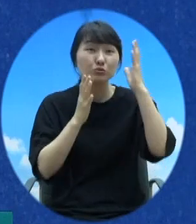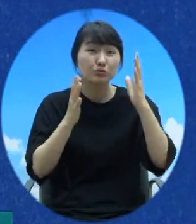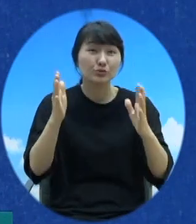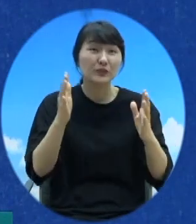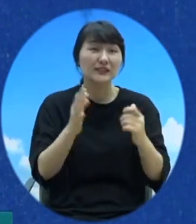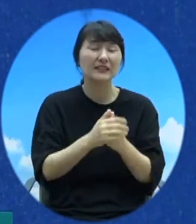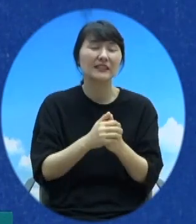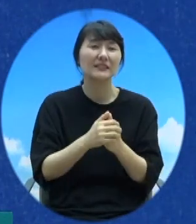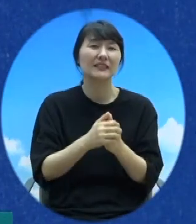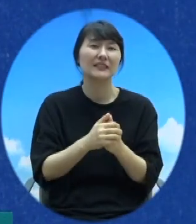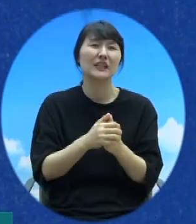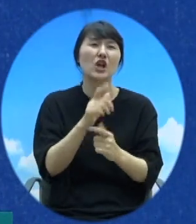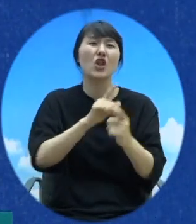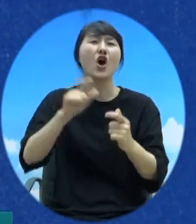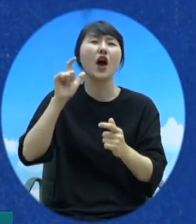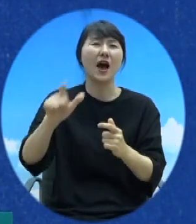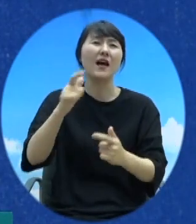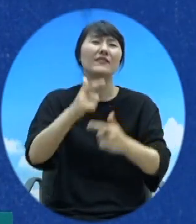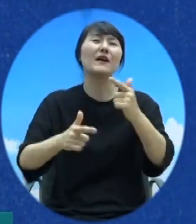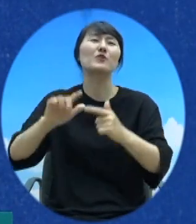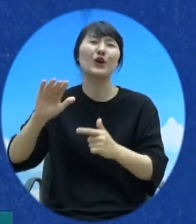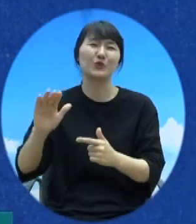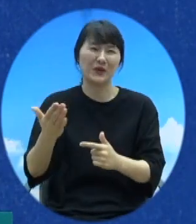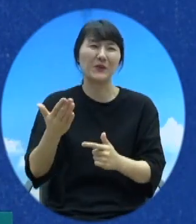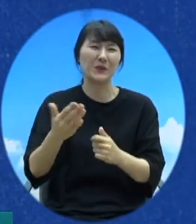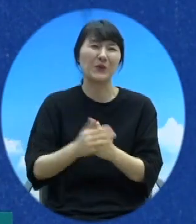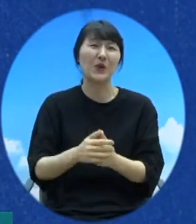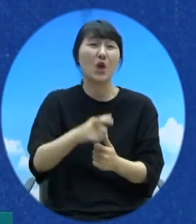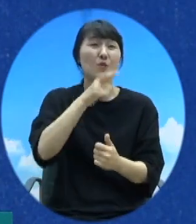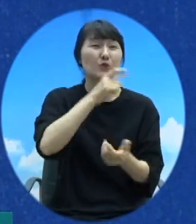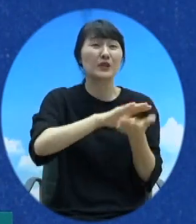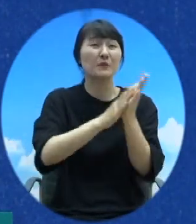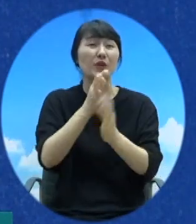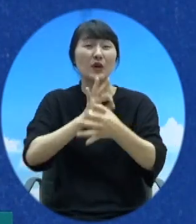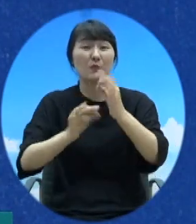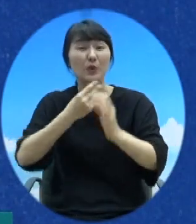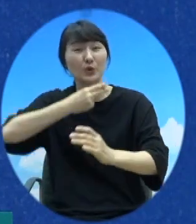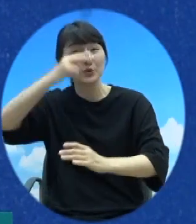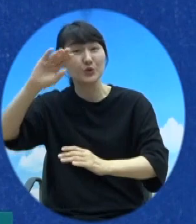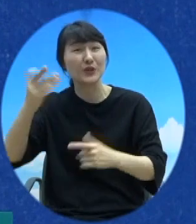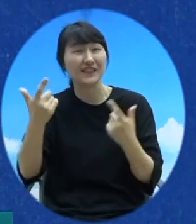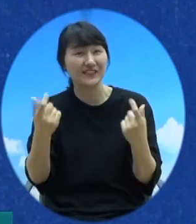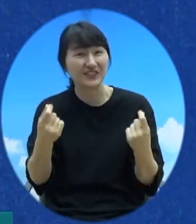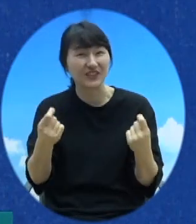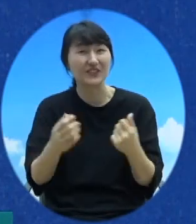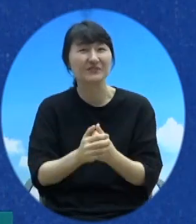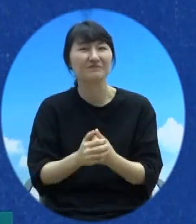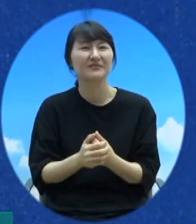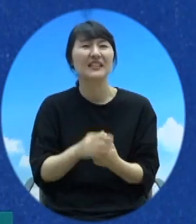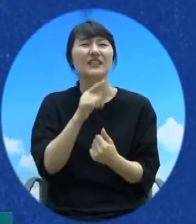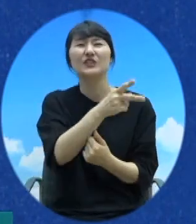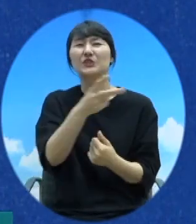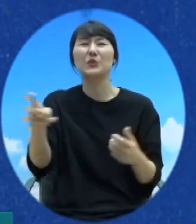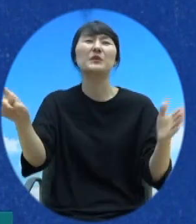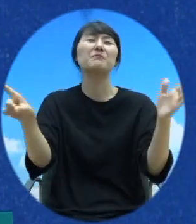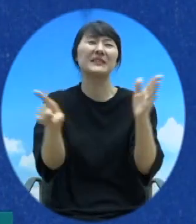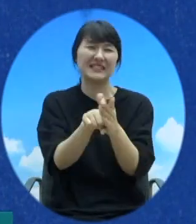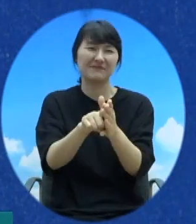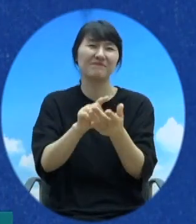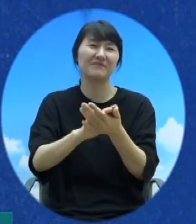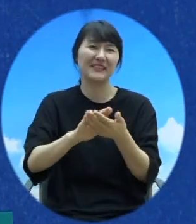나무로 변화되어지는 역사, 물이 포도주로 변화되는 역사, 이것이 믿음의